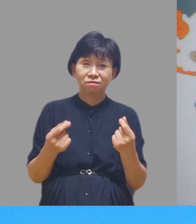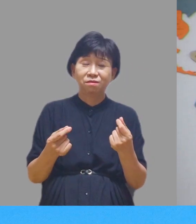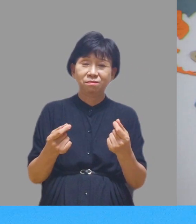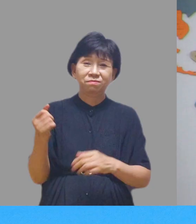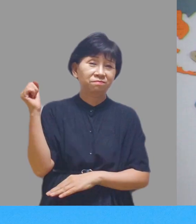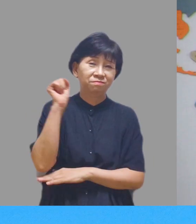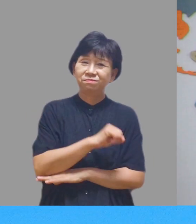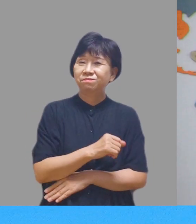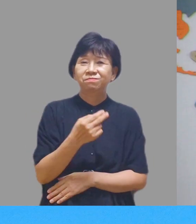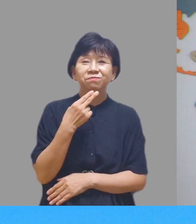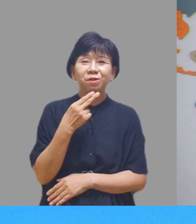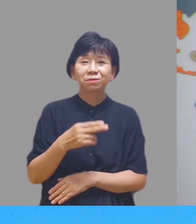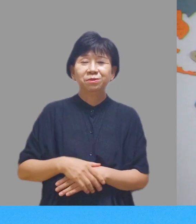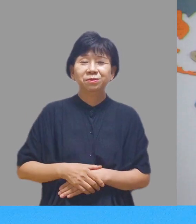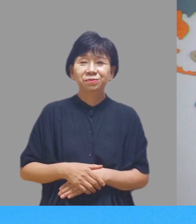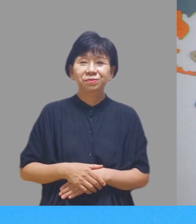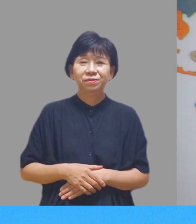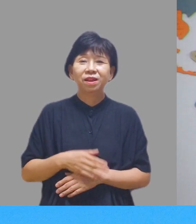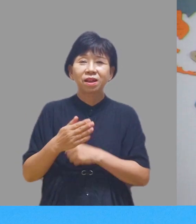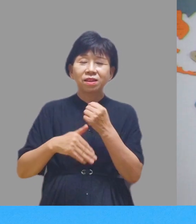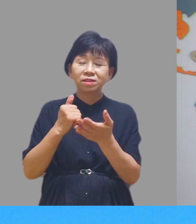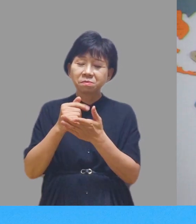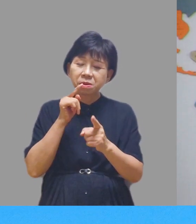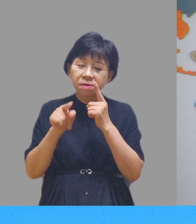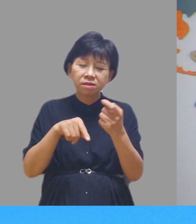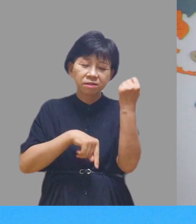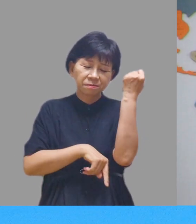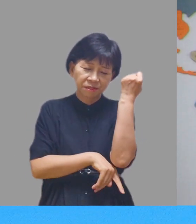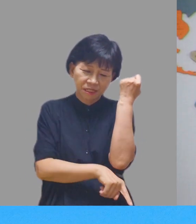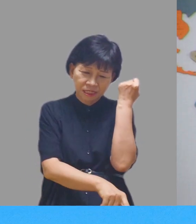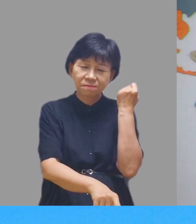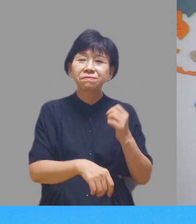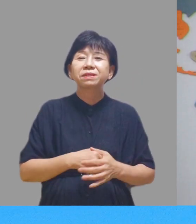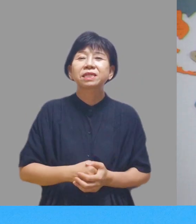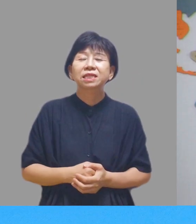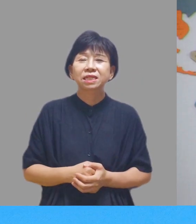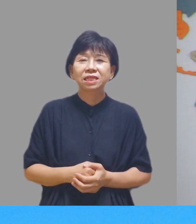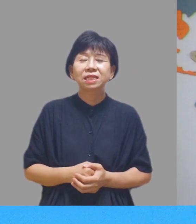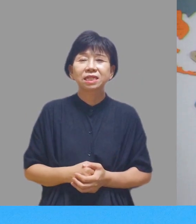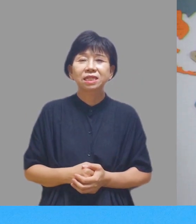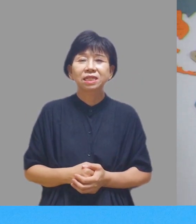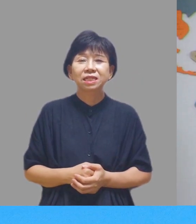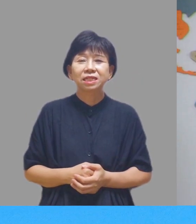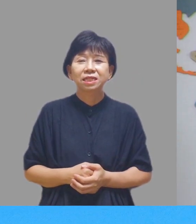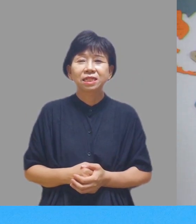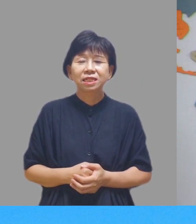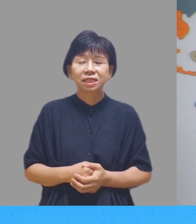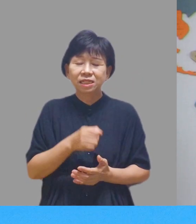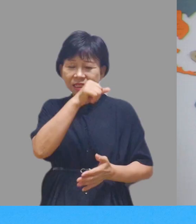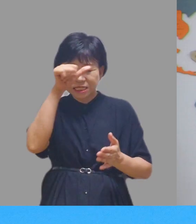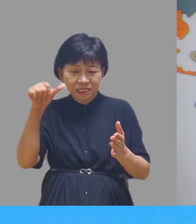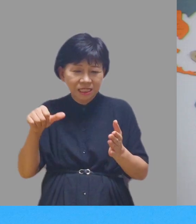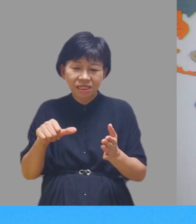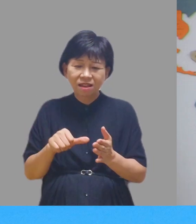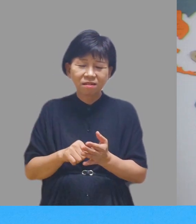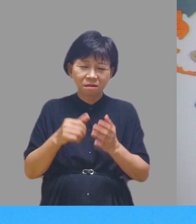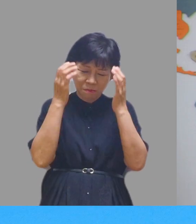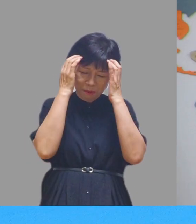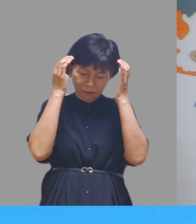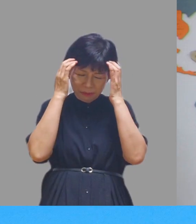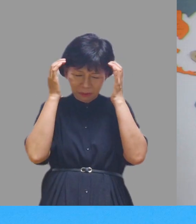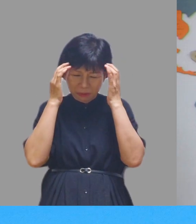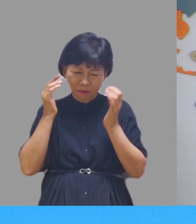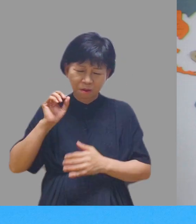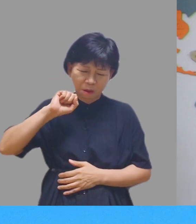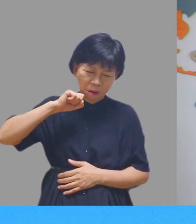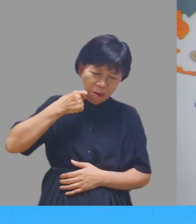그래요. 하나님의 말씀에 깊이 뿌리 내리고 그분 안에 변함없이 거하는 사람은요, 인생의 어떤 계절과 상황 속에서도